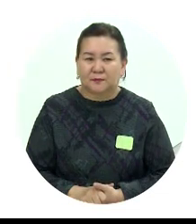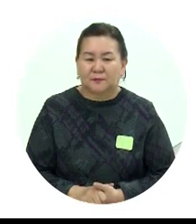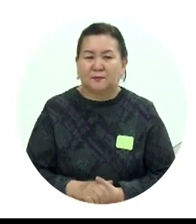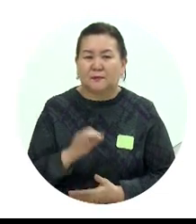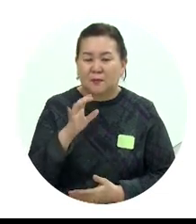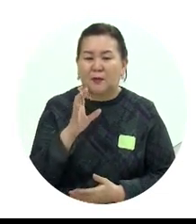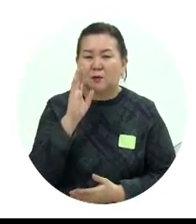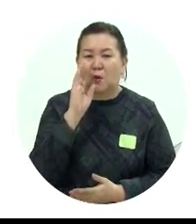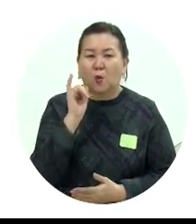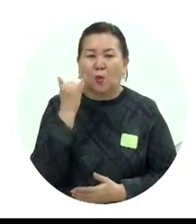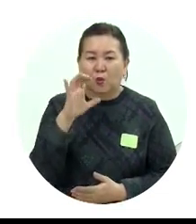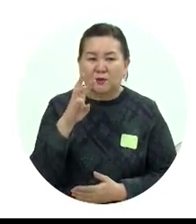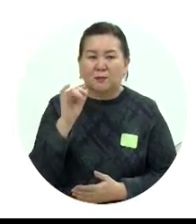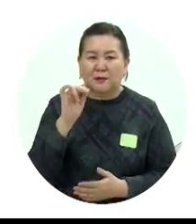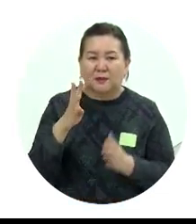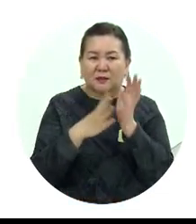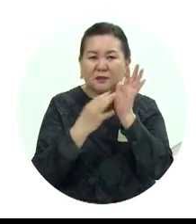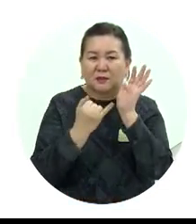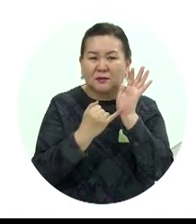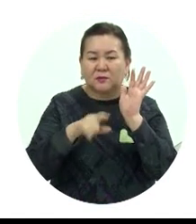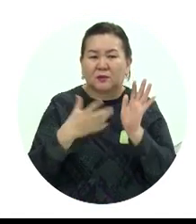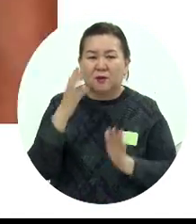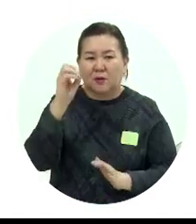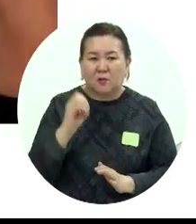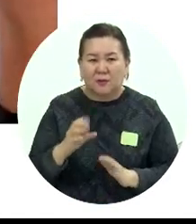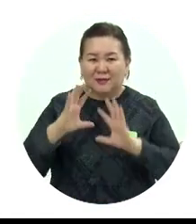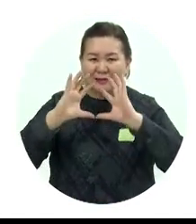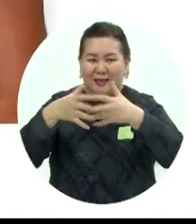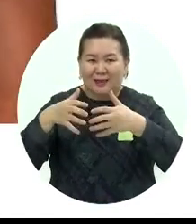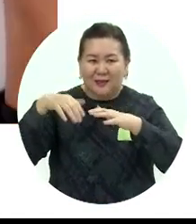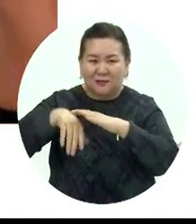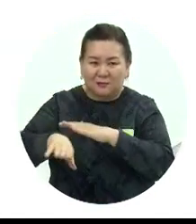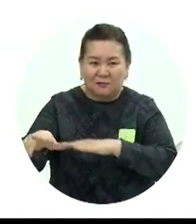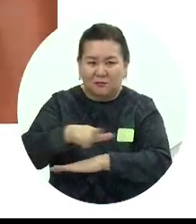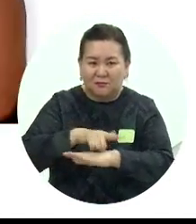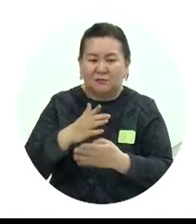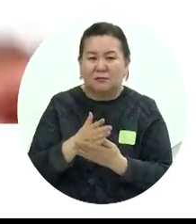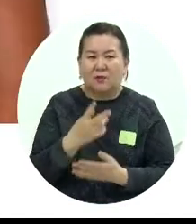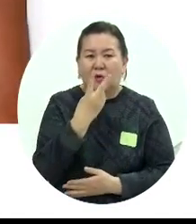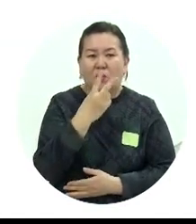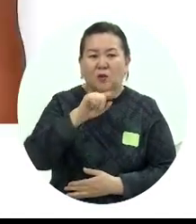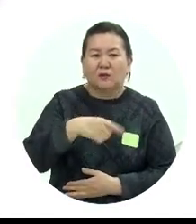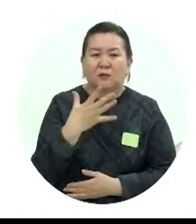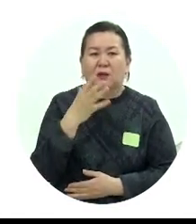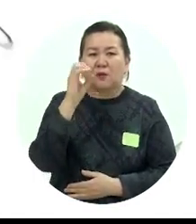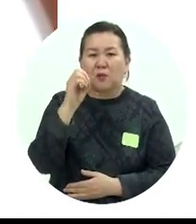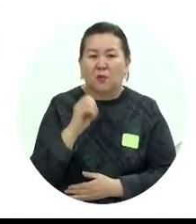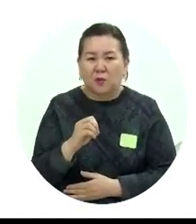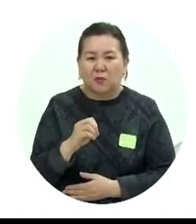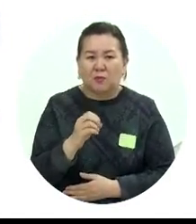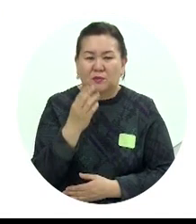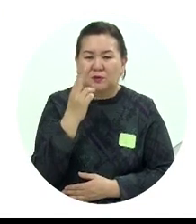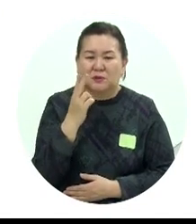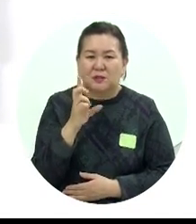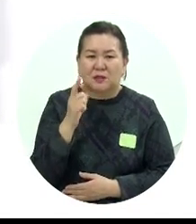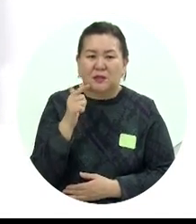За мөн усан мандлын 96.5% бол далай тэнгис эзэлж байгаа. За 2.5% бол